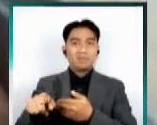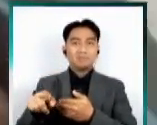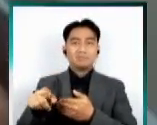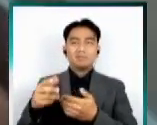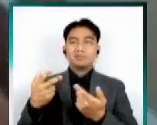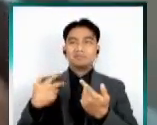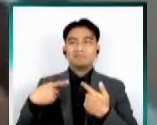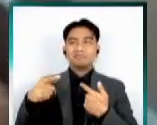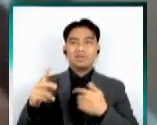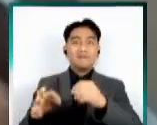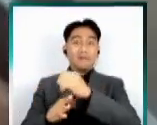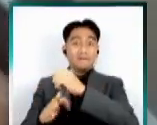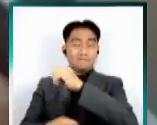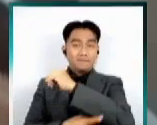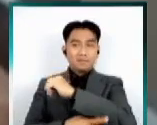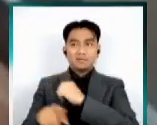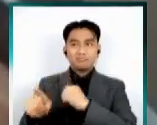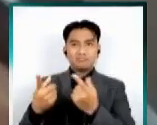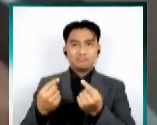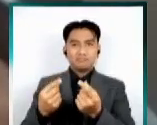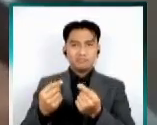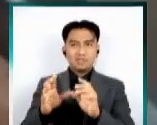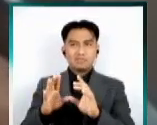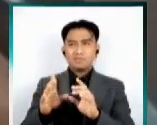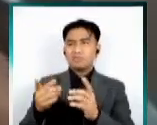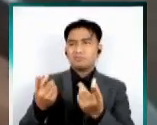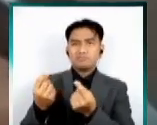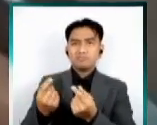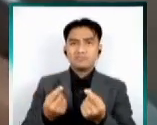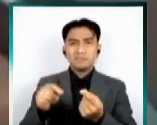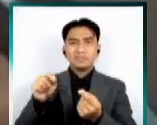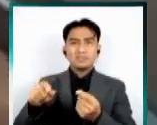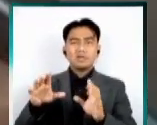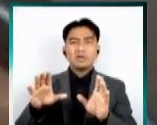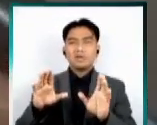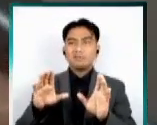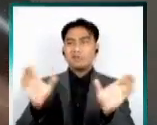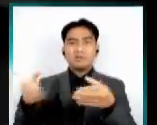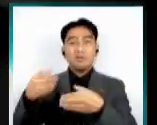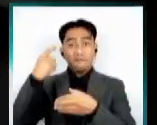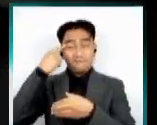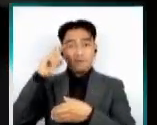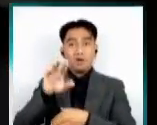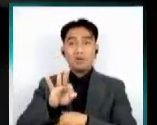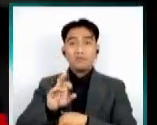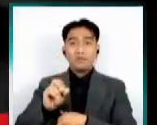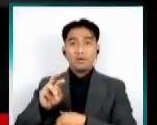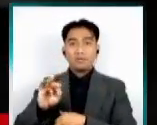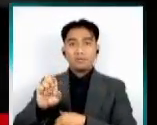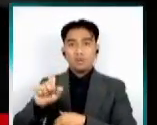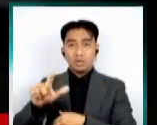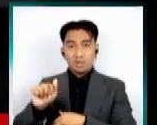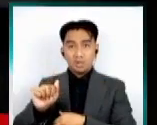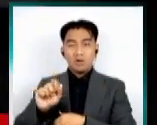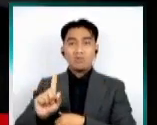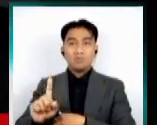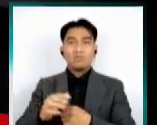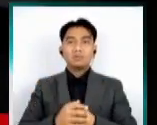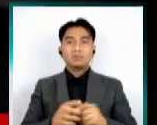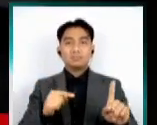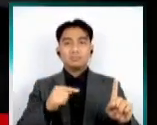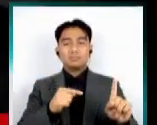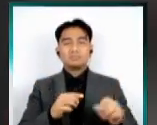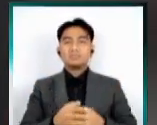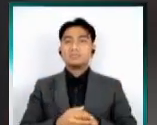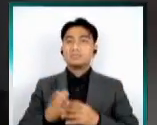Federation, ang grupong nasa likod ng prestigyosong Formula One. If I were to win a shootout like this, a global shootout like this,